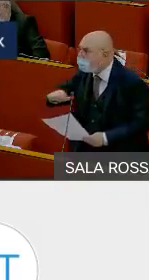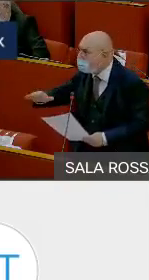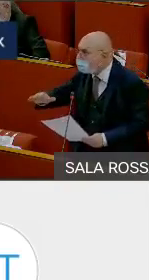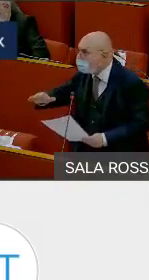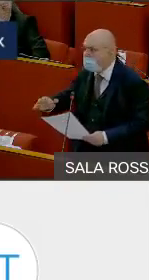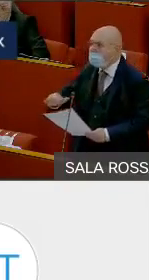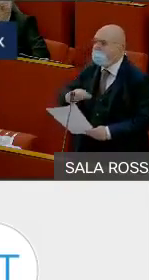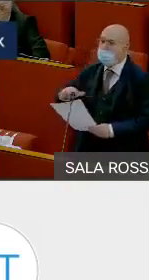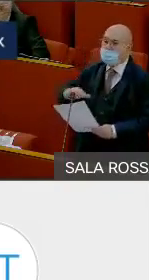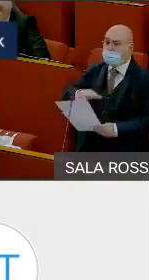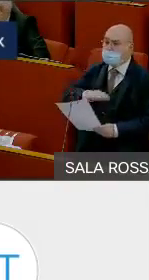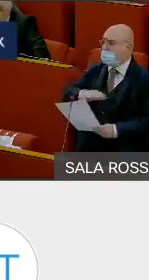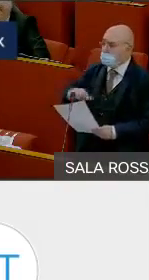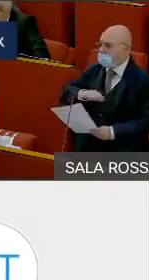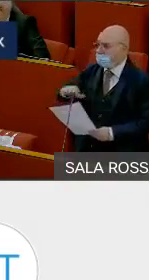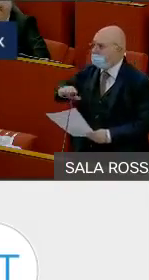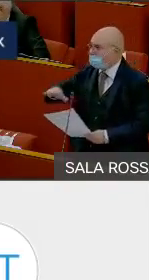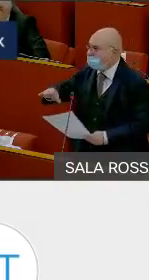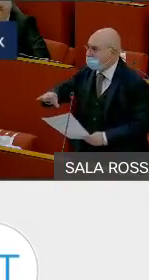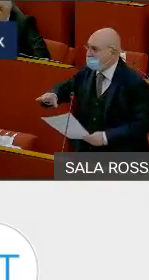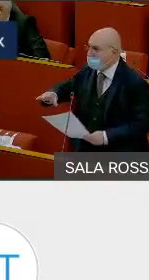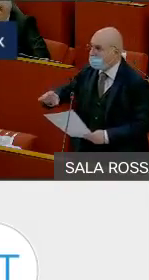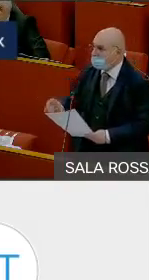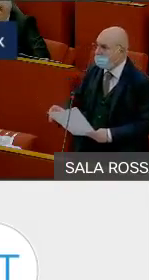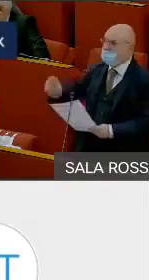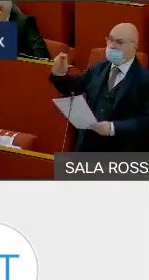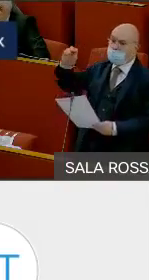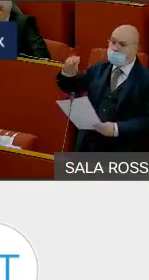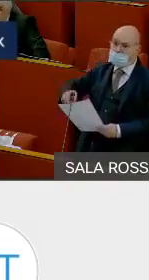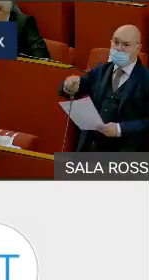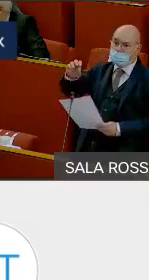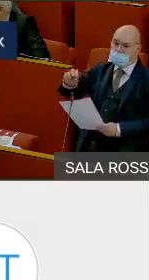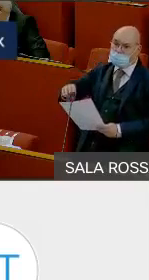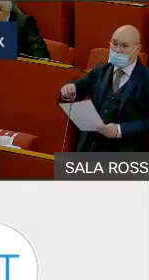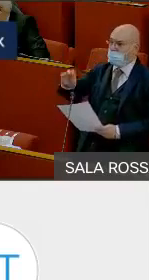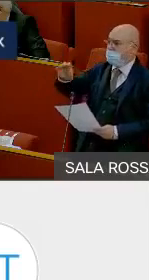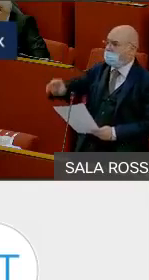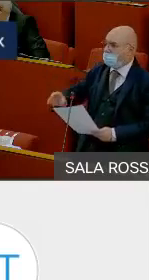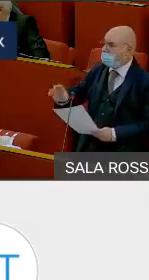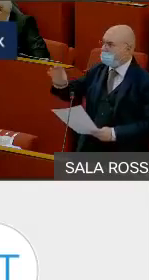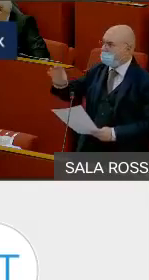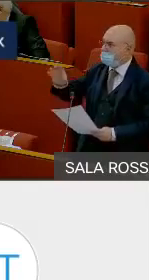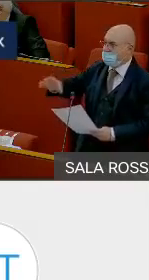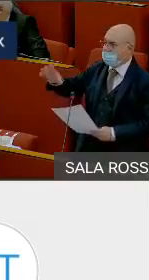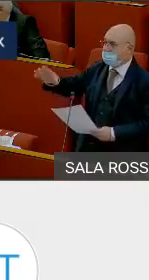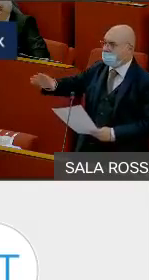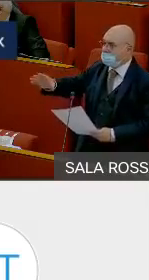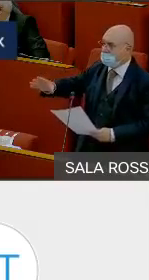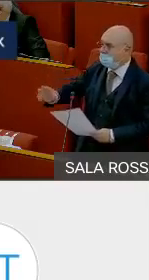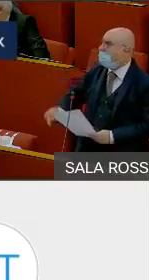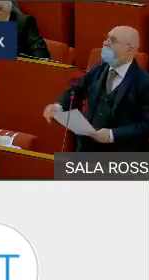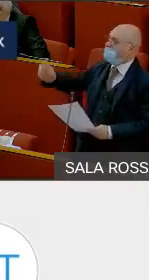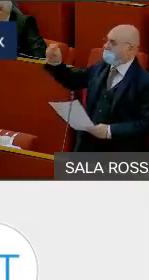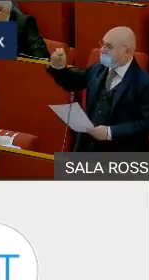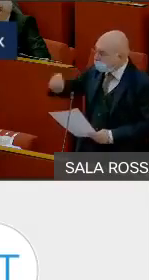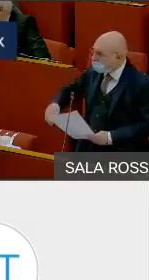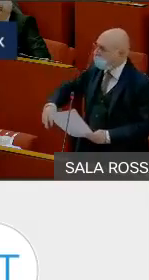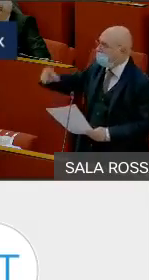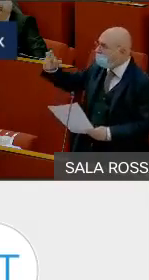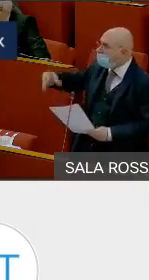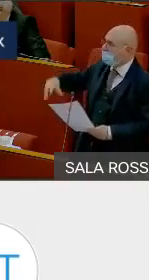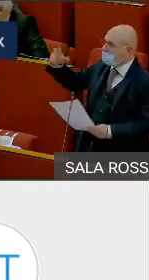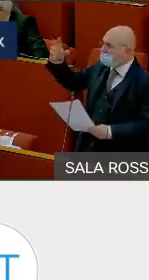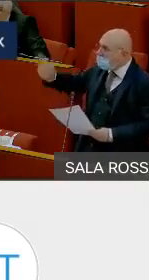mette lì e che il comune non ha mai avuto a sua disposizione per andare a verificare che effettivamente ci sia attività agricola perché per